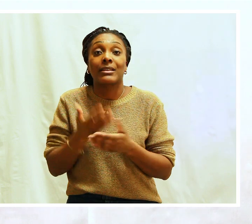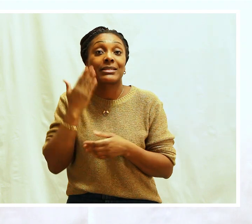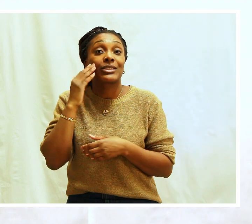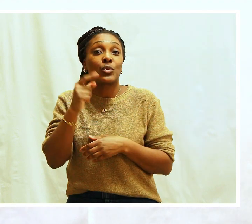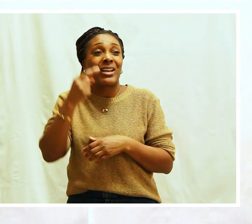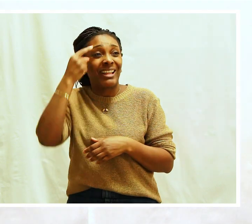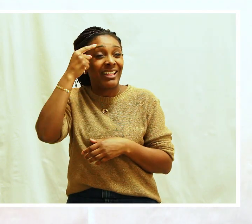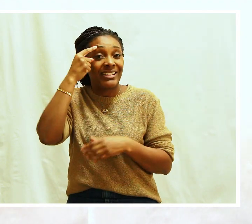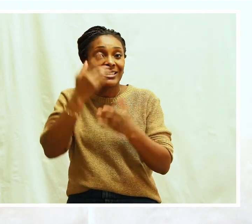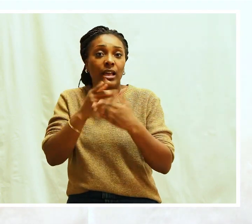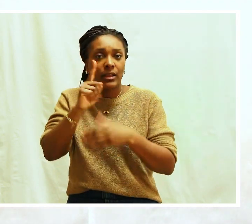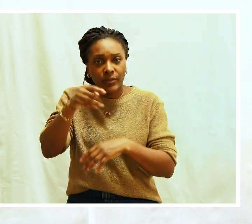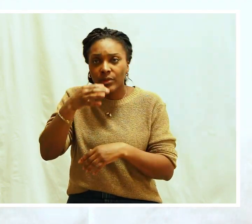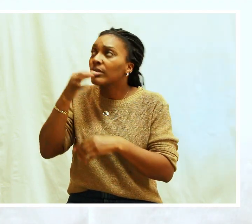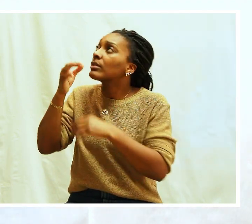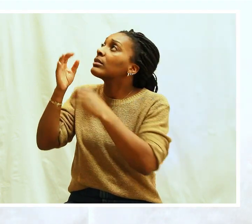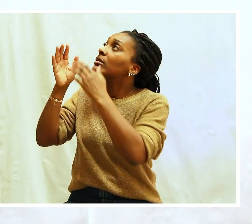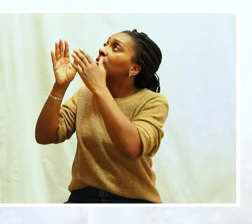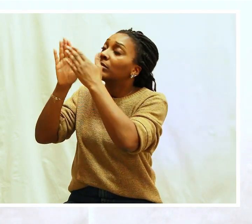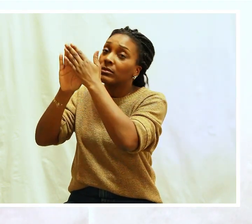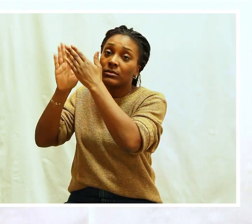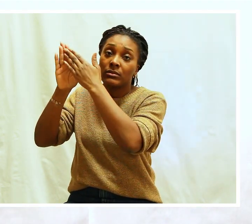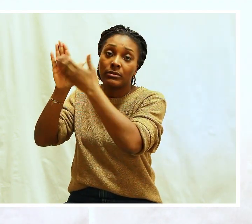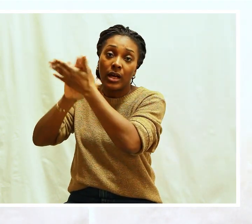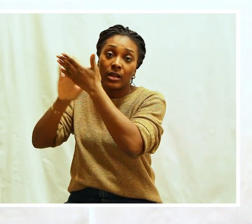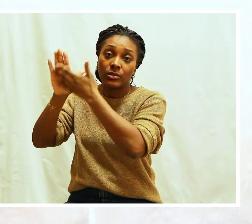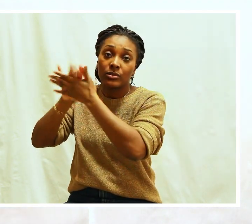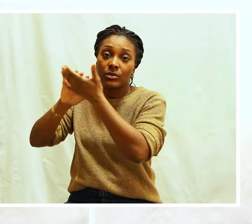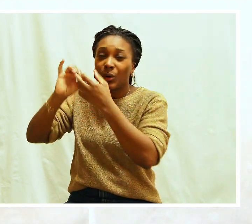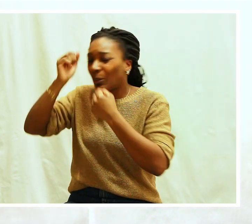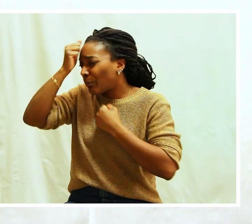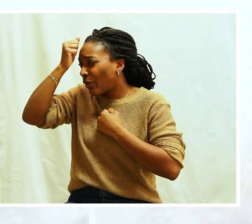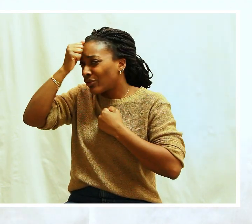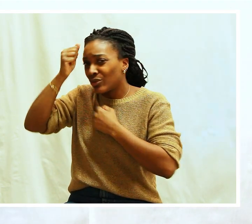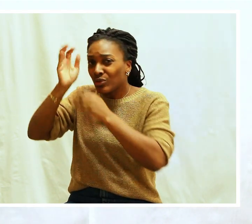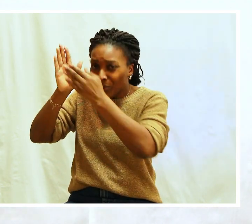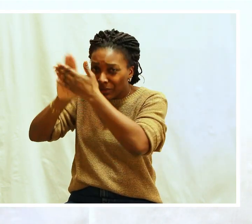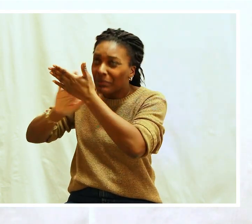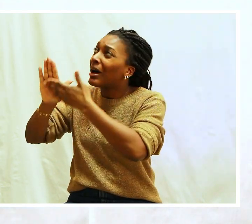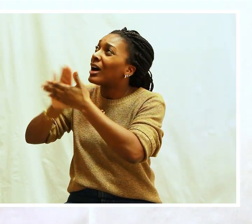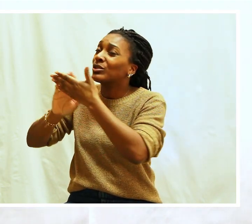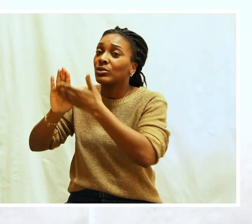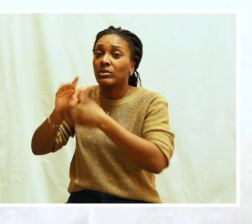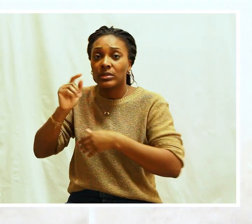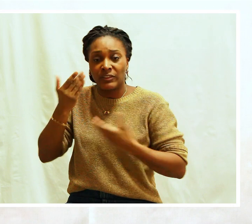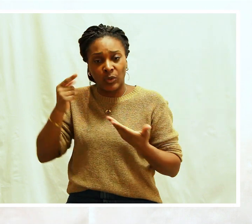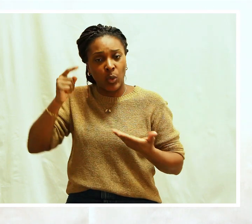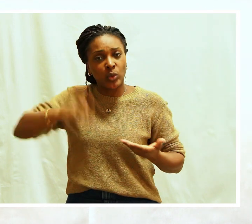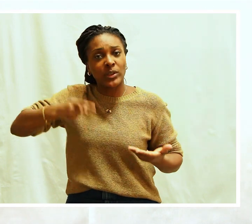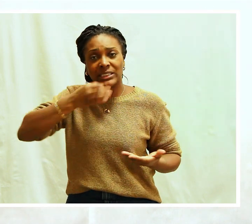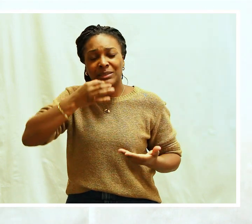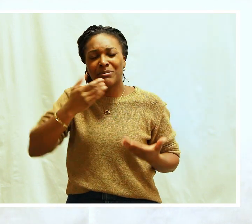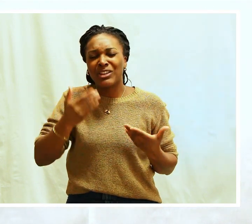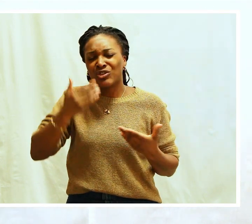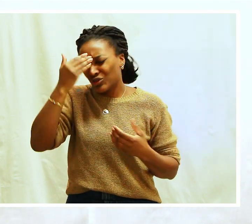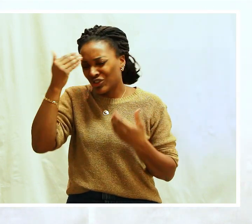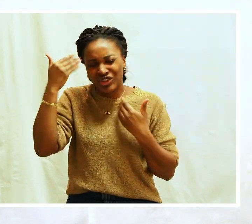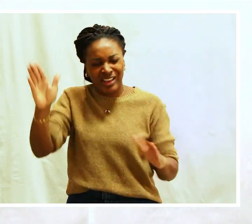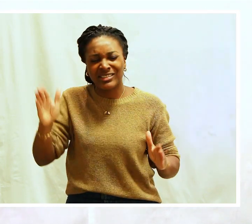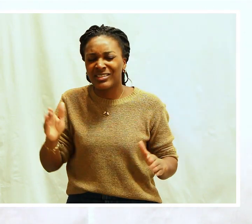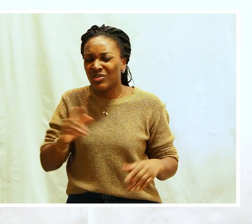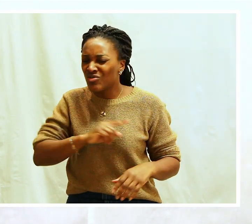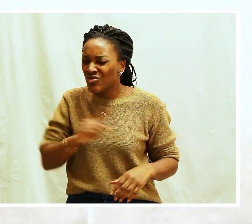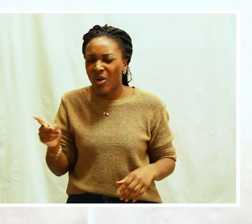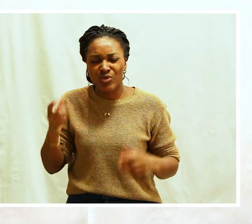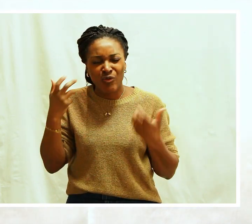genre de pensée, aujourd'hui, repens-toi, demande pardon à Dieu et que tu prennes autorité en disant « Seigneur, maintenant je chasse ça dans le nom de Jésus, je